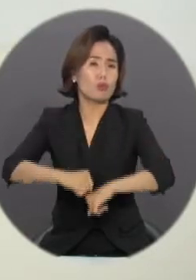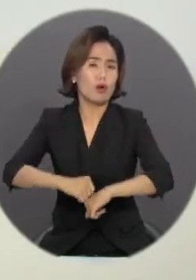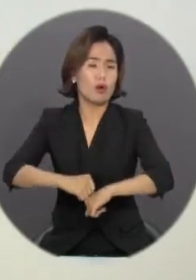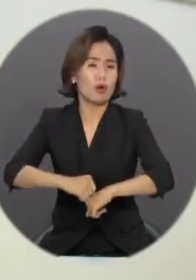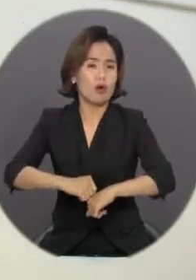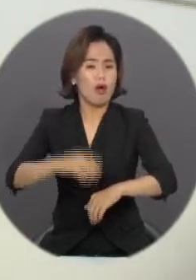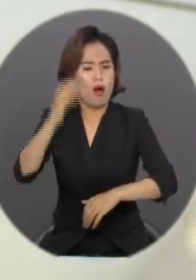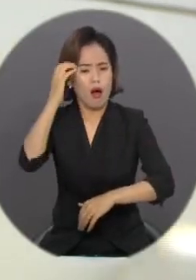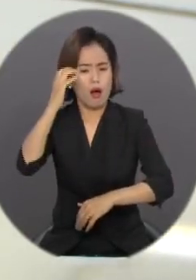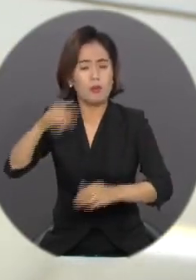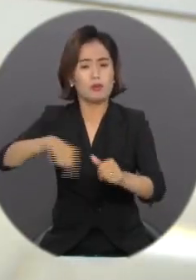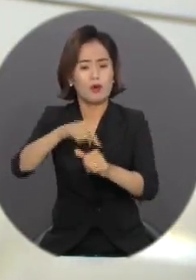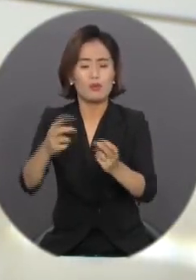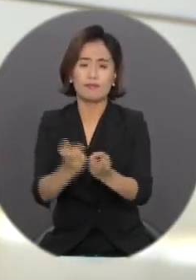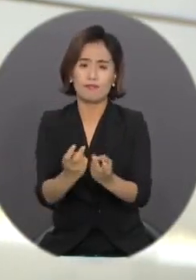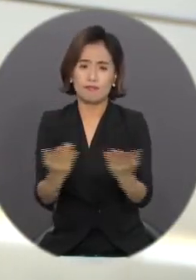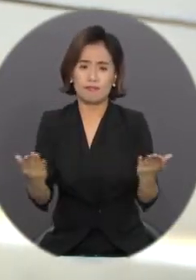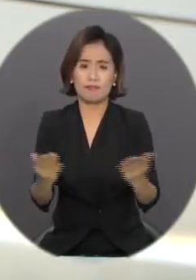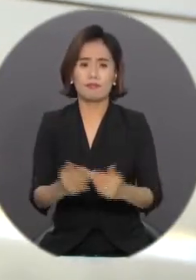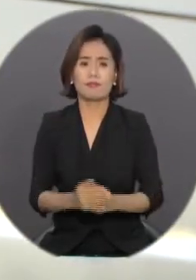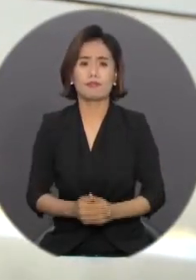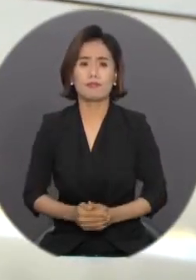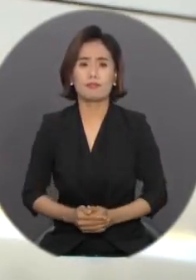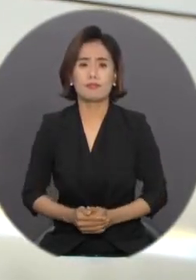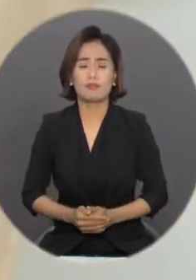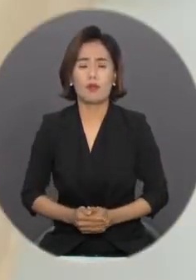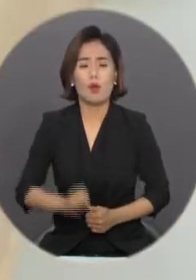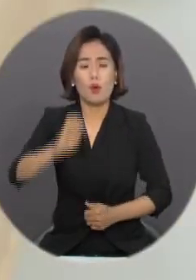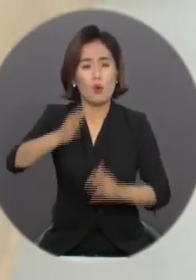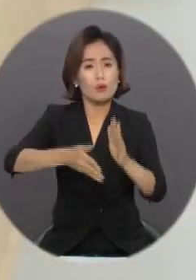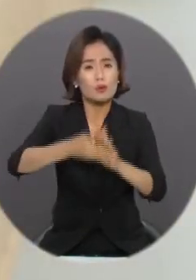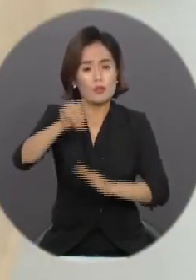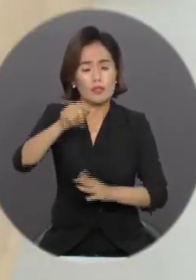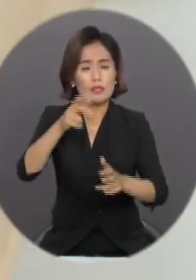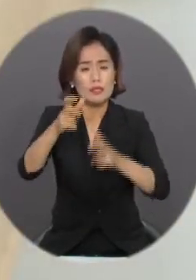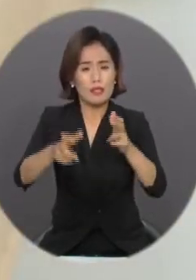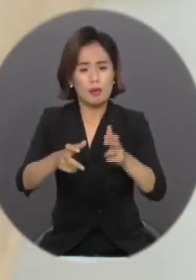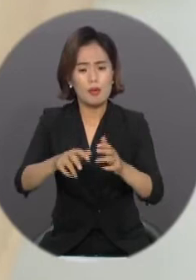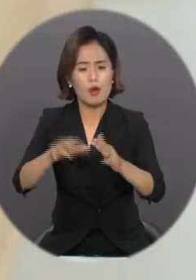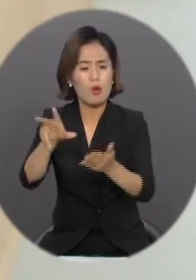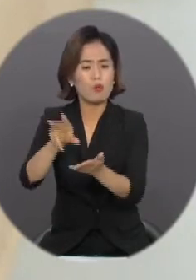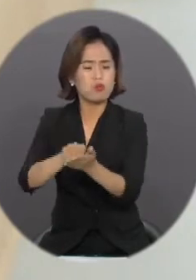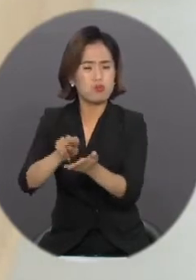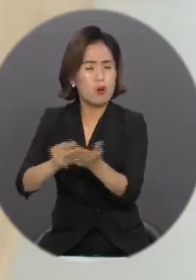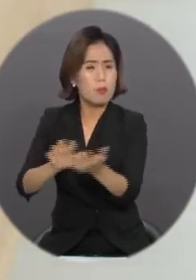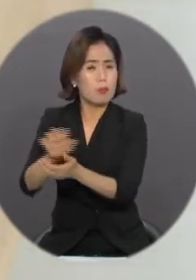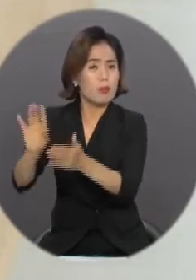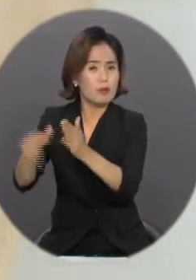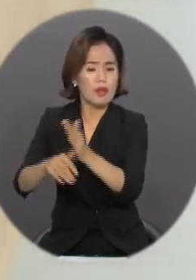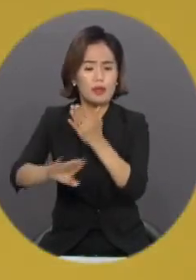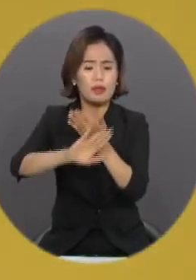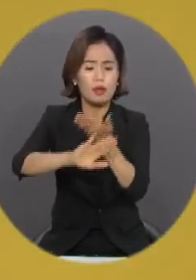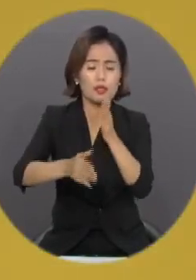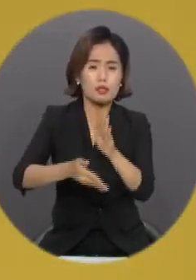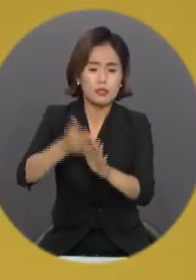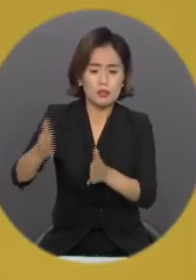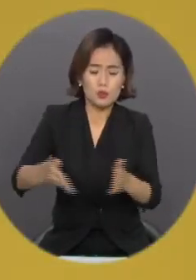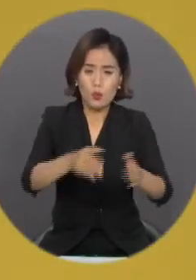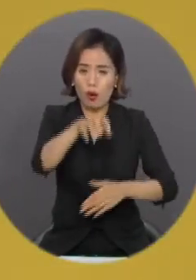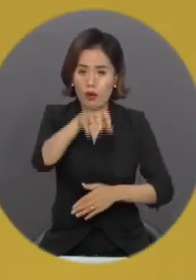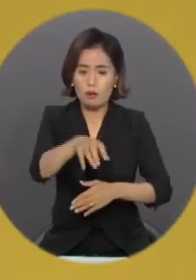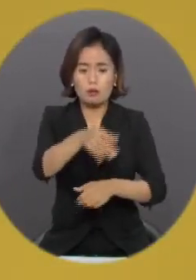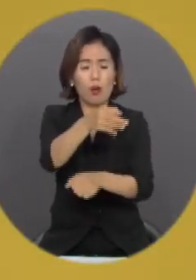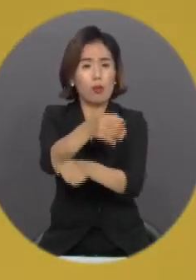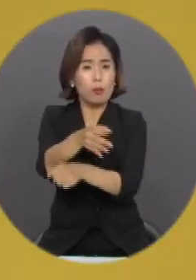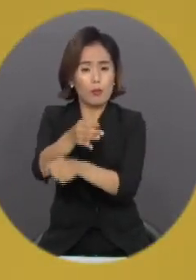난감한 상황을 피할 수 없게 됐습니다. 광주시에서 이 사업이 삐거덕대는 사이 타 시도 중에선 매입형